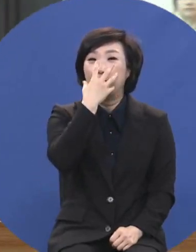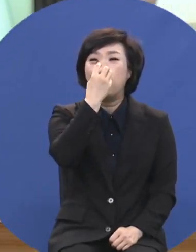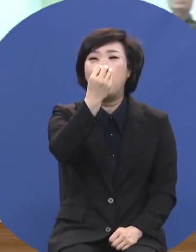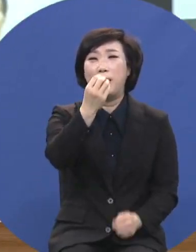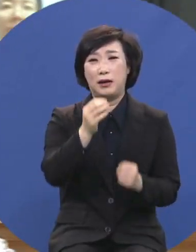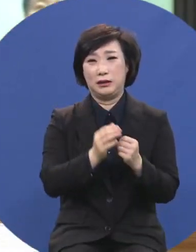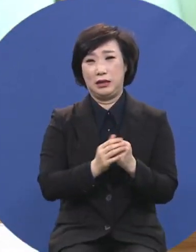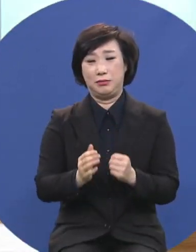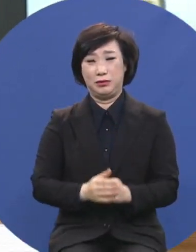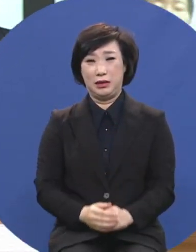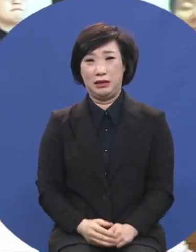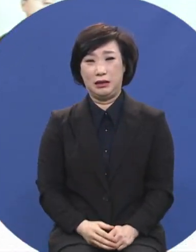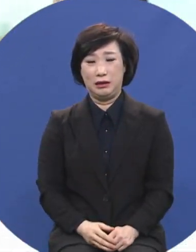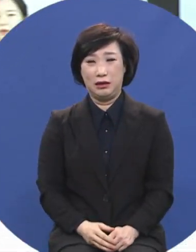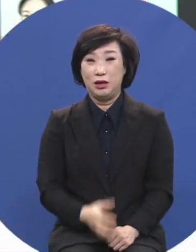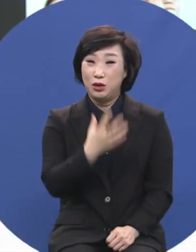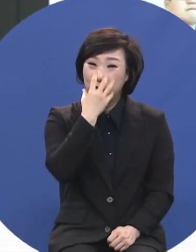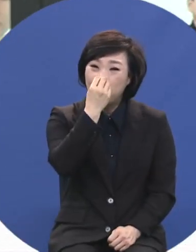교만해서.